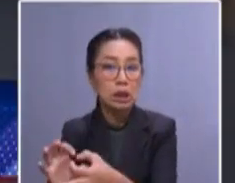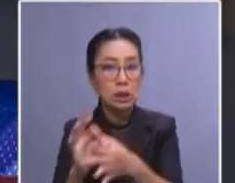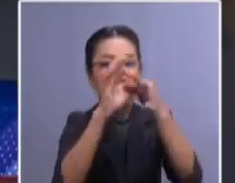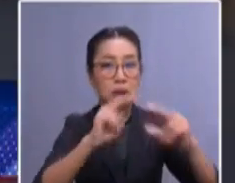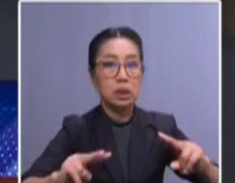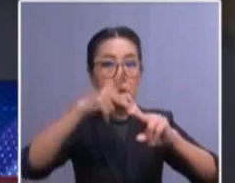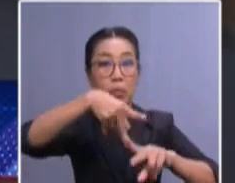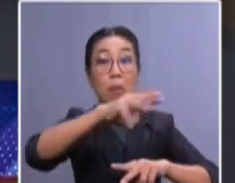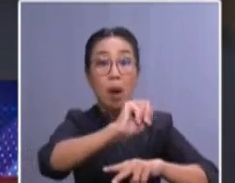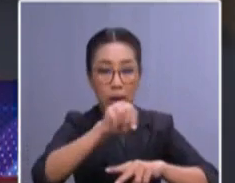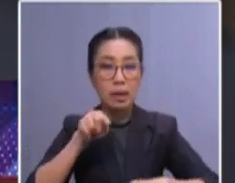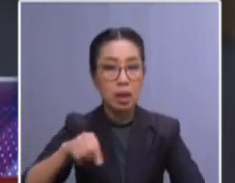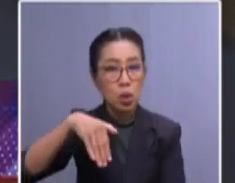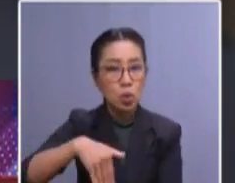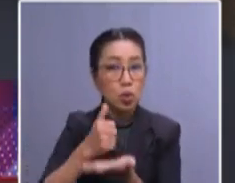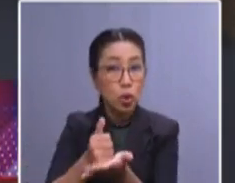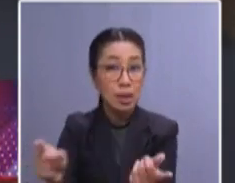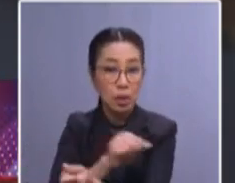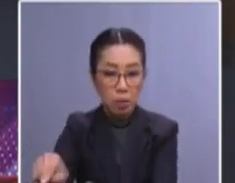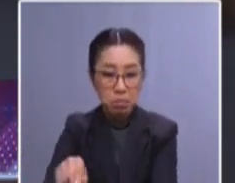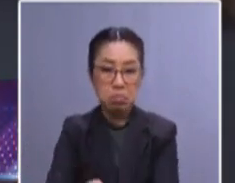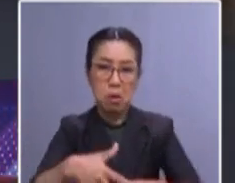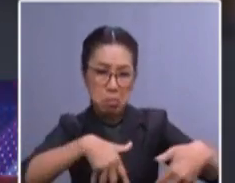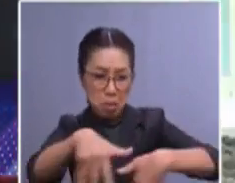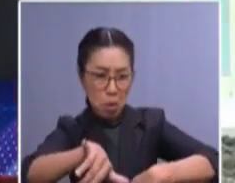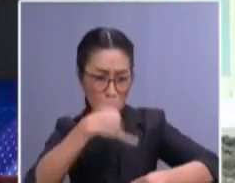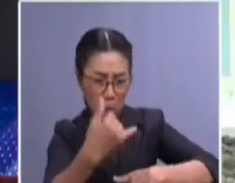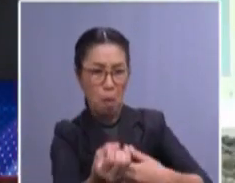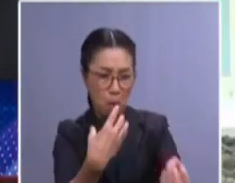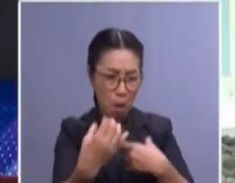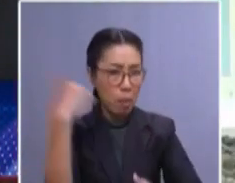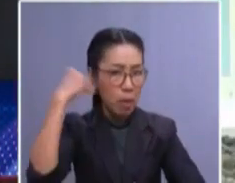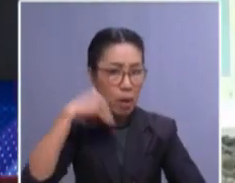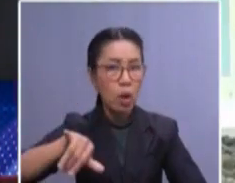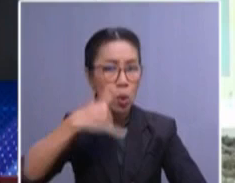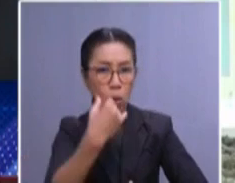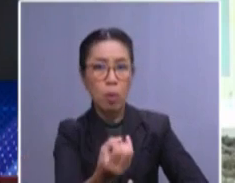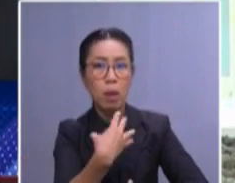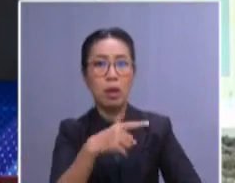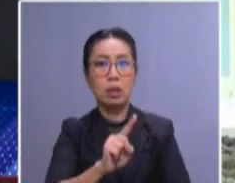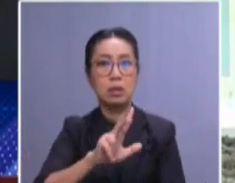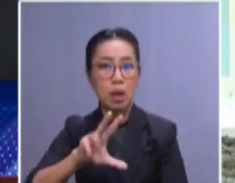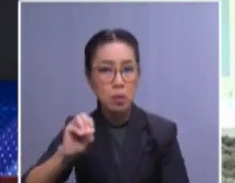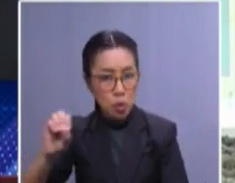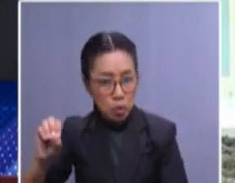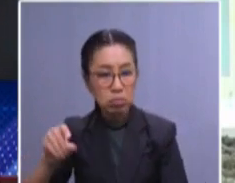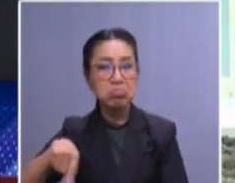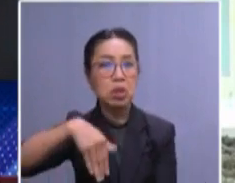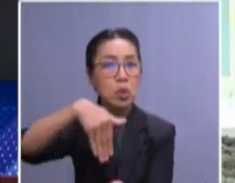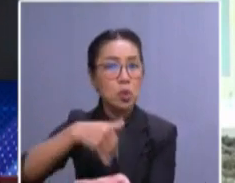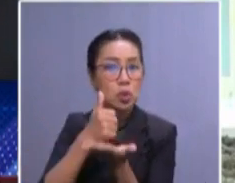คมและความมั่นคงของมนุษย์กล่าวว่าปัจจุบันประชาชนแจ้งเรื่องขอความช่วยเหลือผ่านสายด่วน1300ศูนย์ช่วย